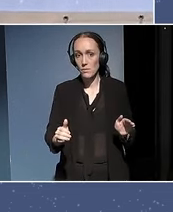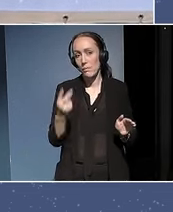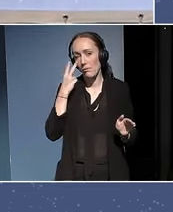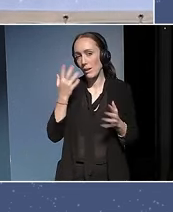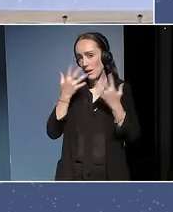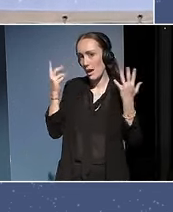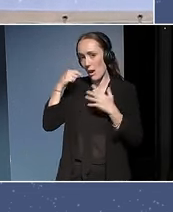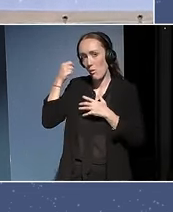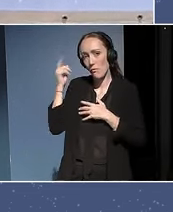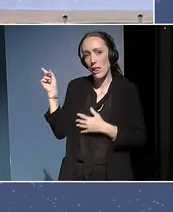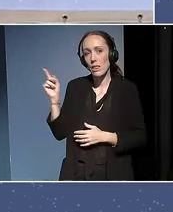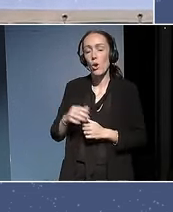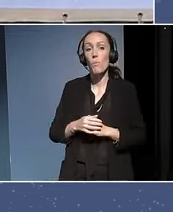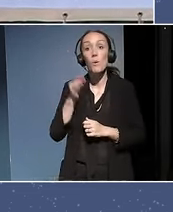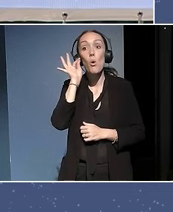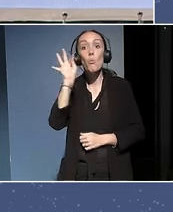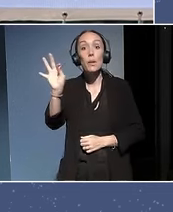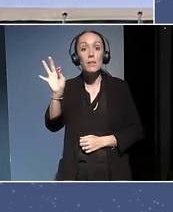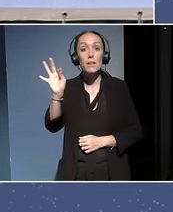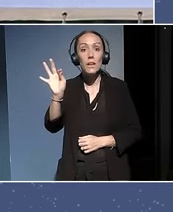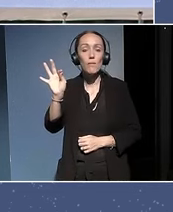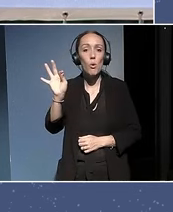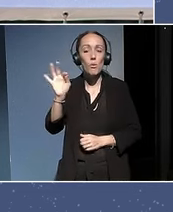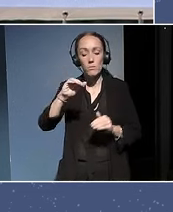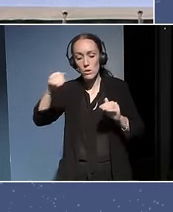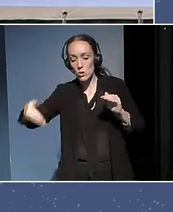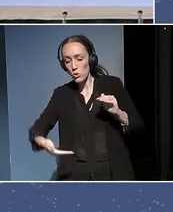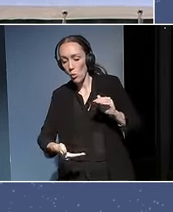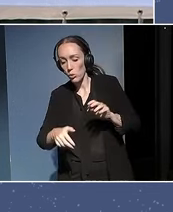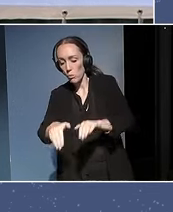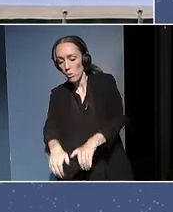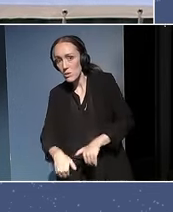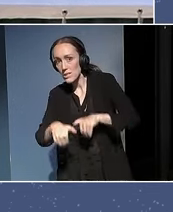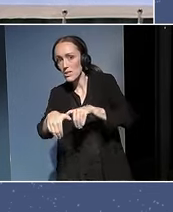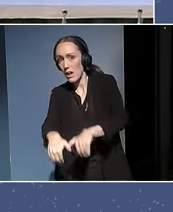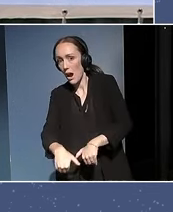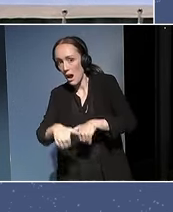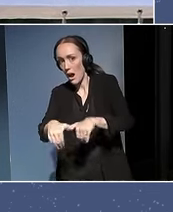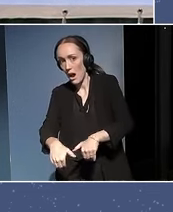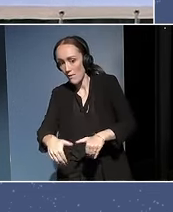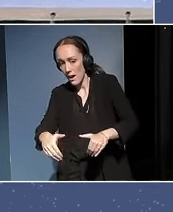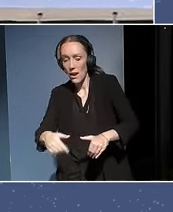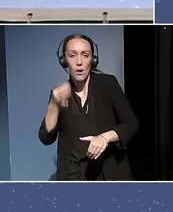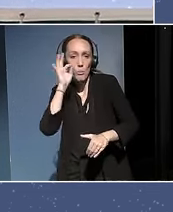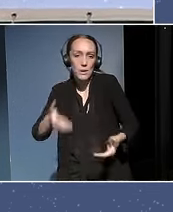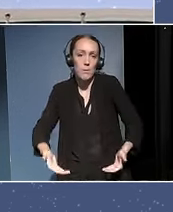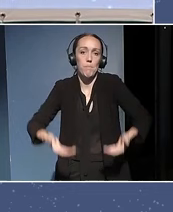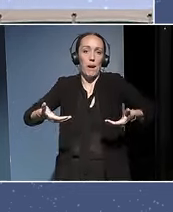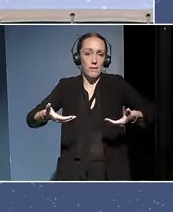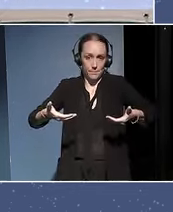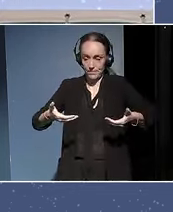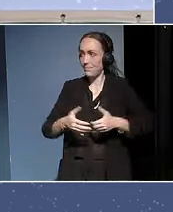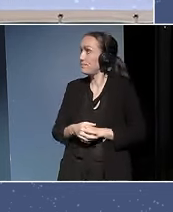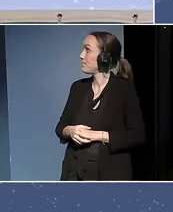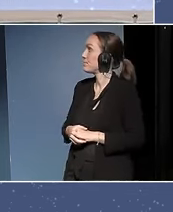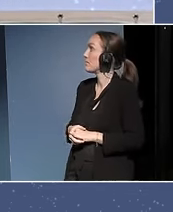qua per permetterci appunto poi di andare a scavare sotto e di estrarle mantenendo però la Alcune